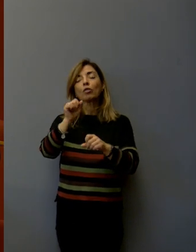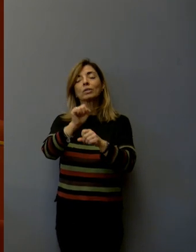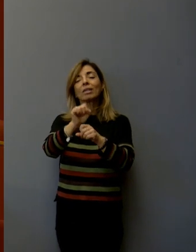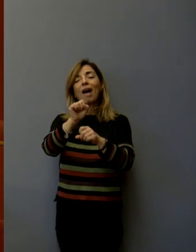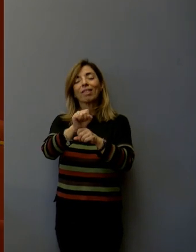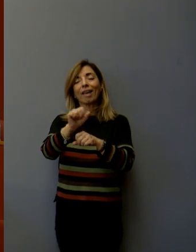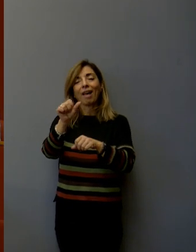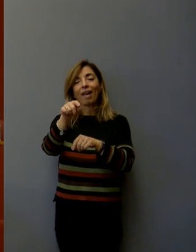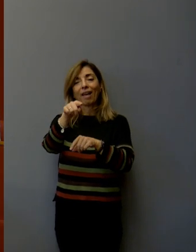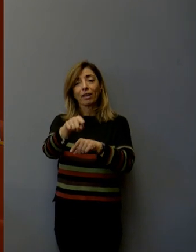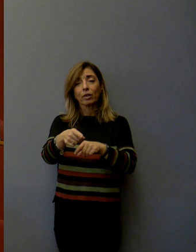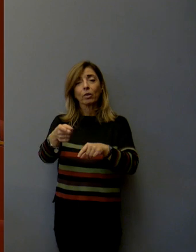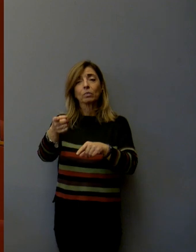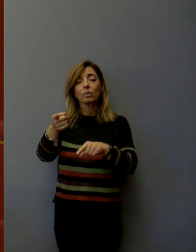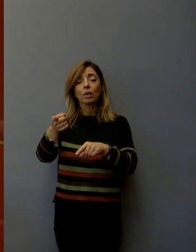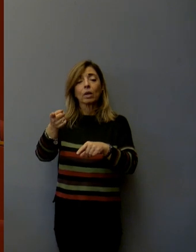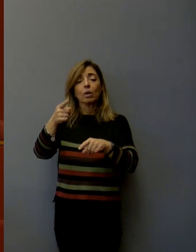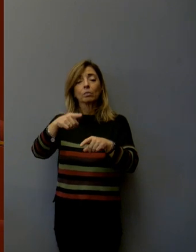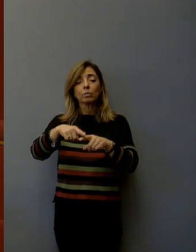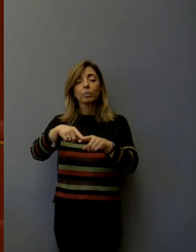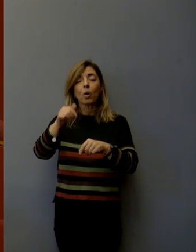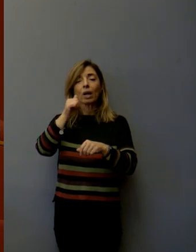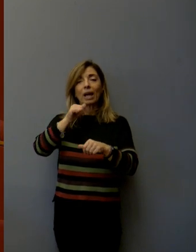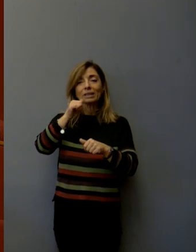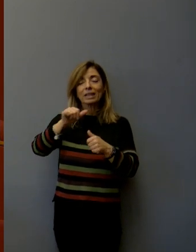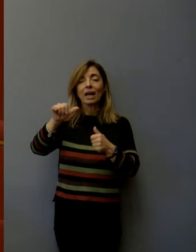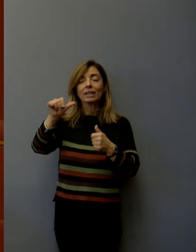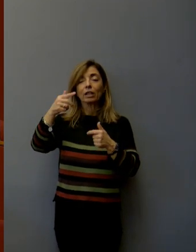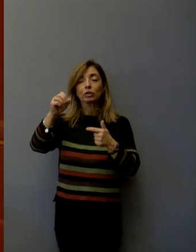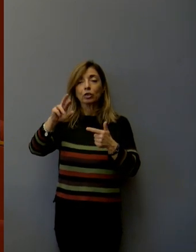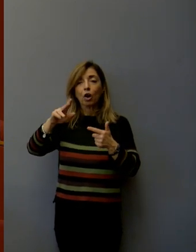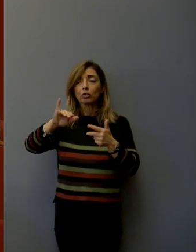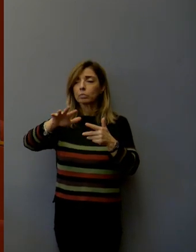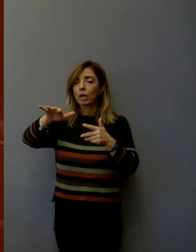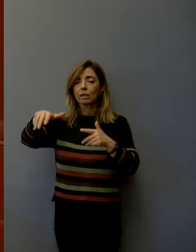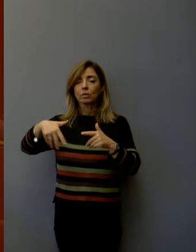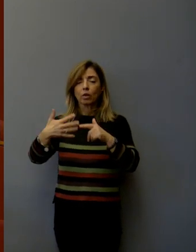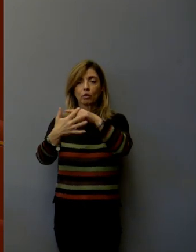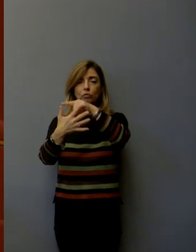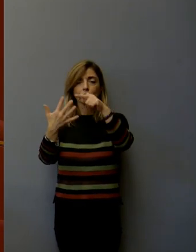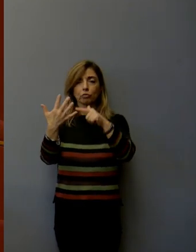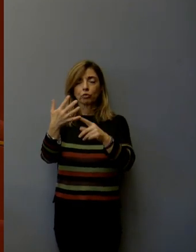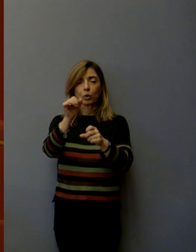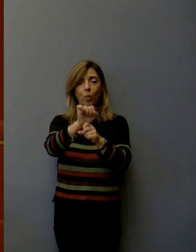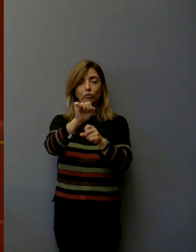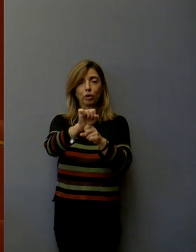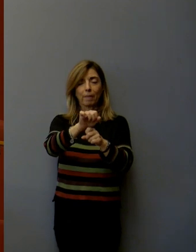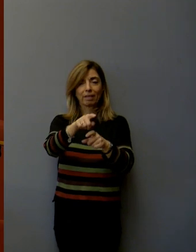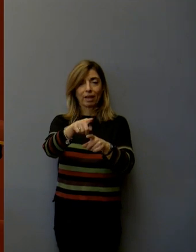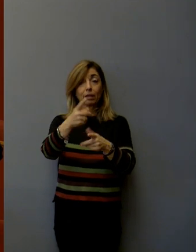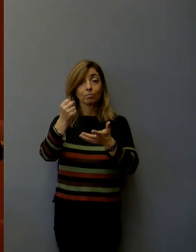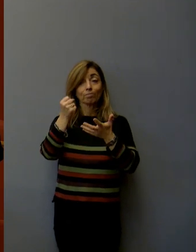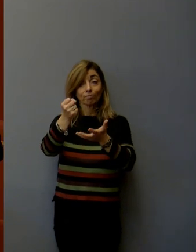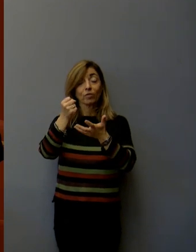Sono cinque cimiteri che sarebbero interessati da da questo